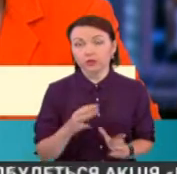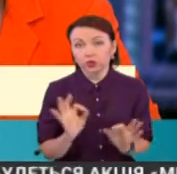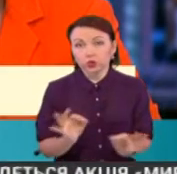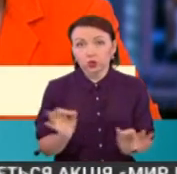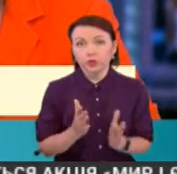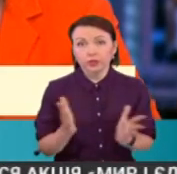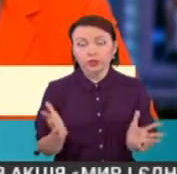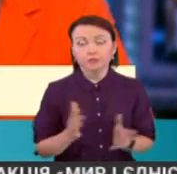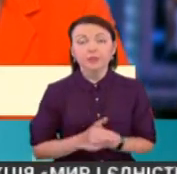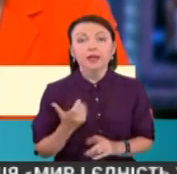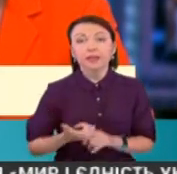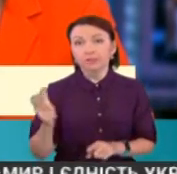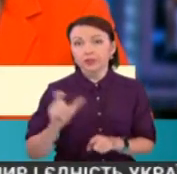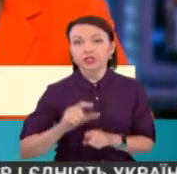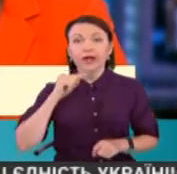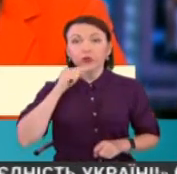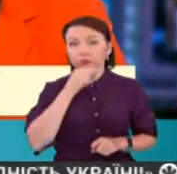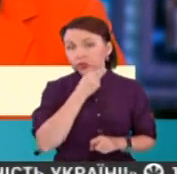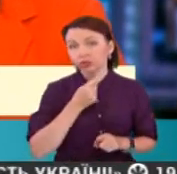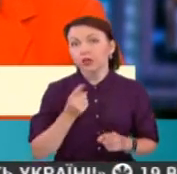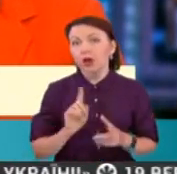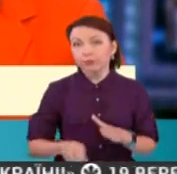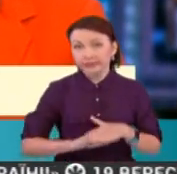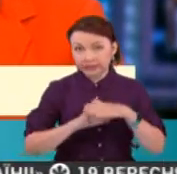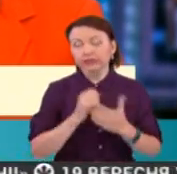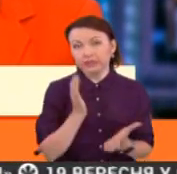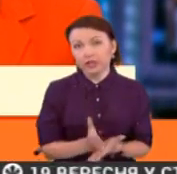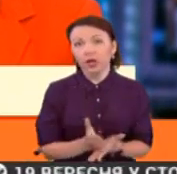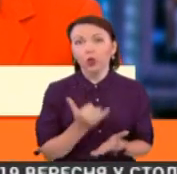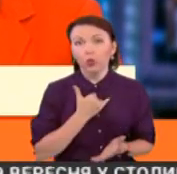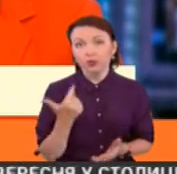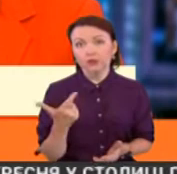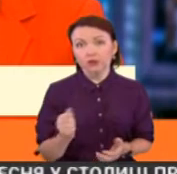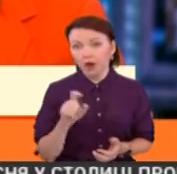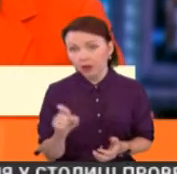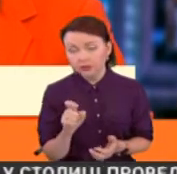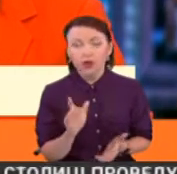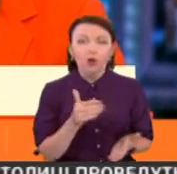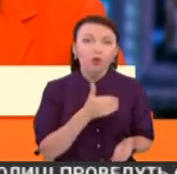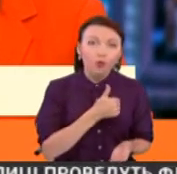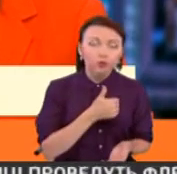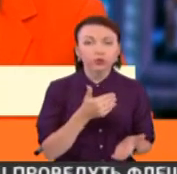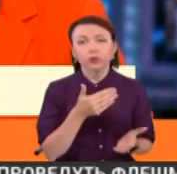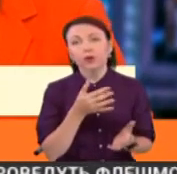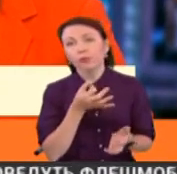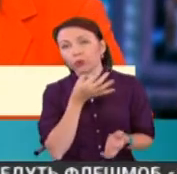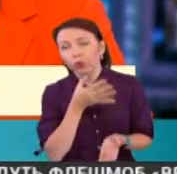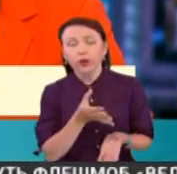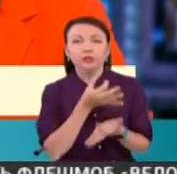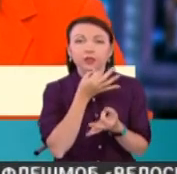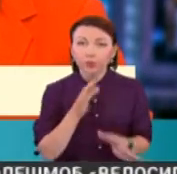що економічні підстави є. У нас газ, хочемо ми то, подобається чи не